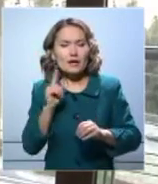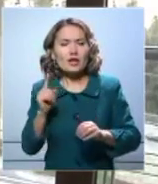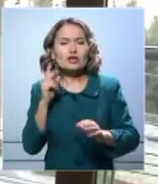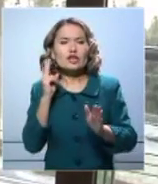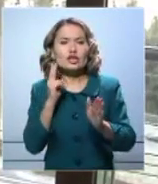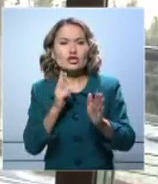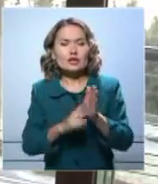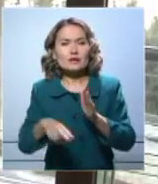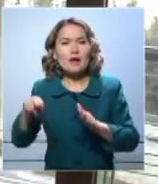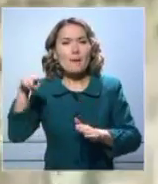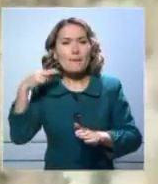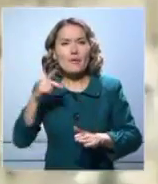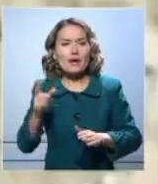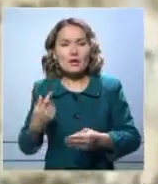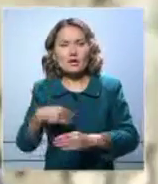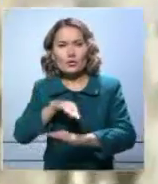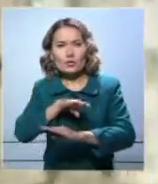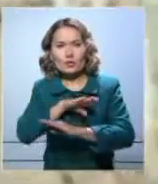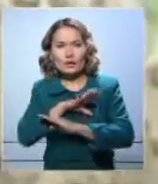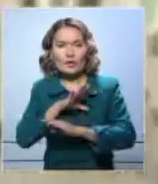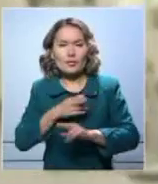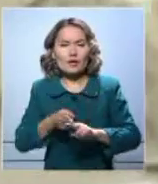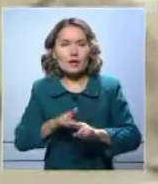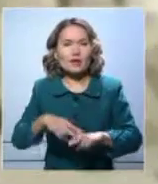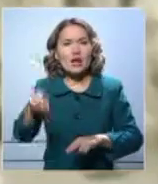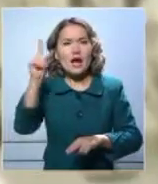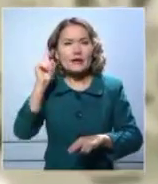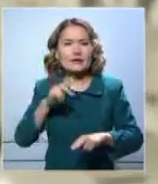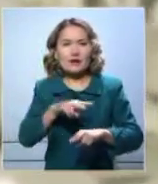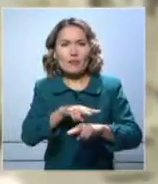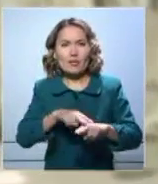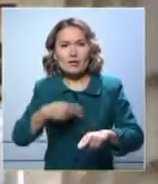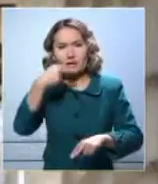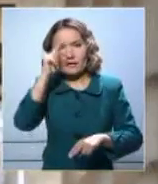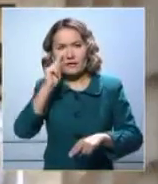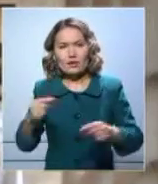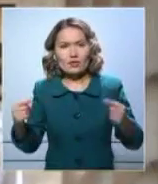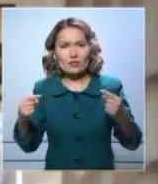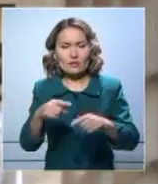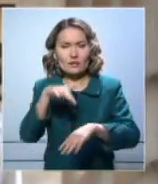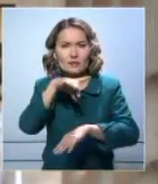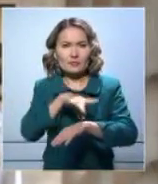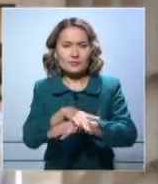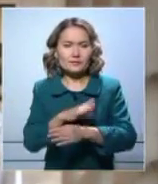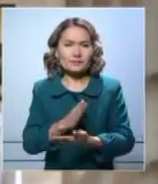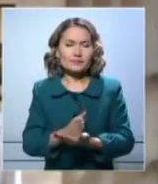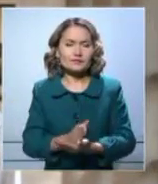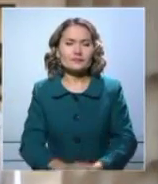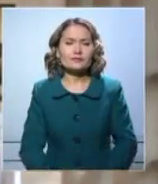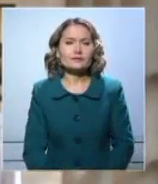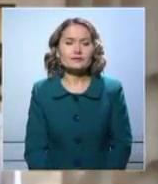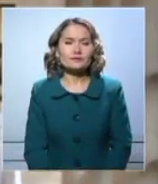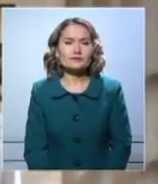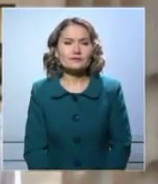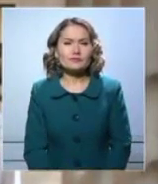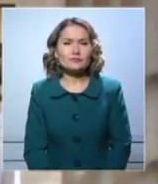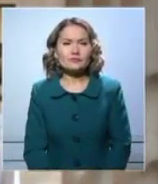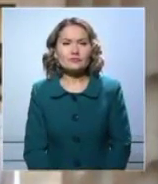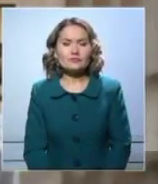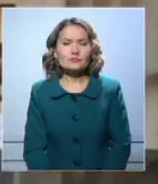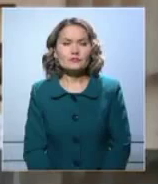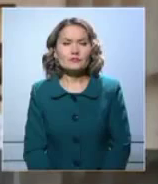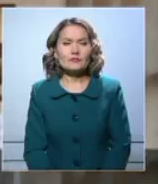көз жұмған статистика Израиль әскерінің қылмысын айқындайды дейді. Правительство Нетаньяху дал возможность, дал